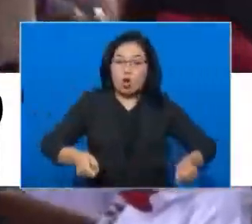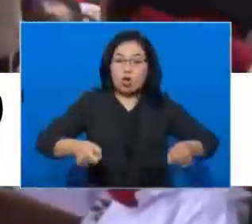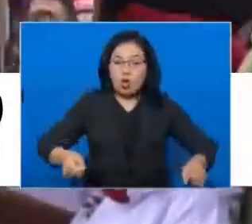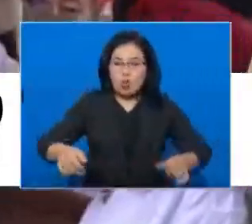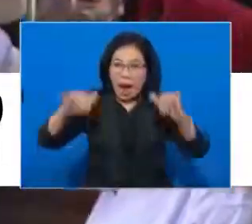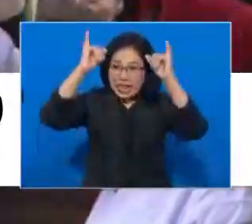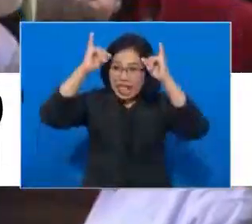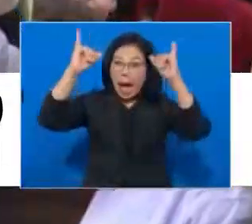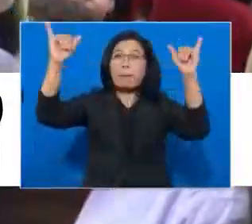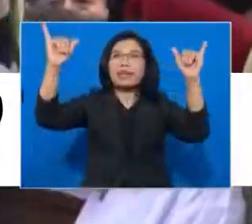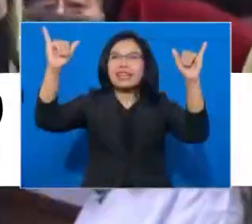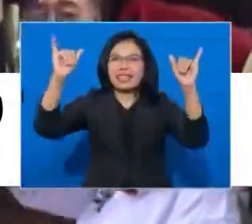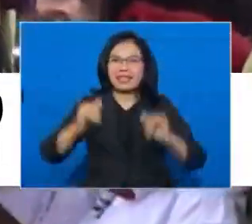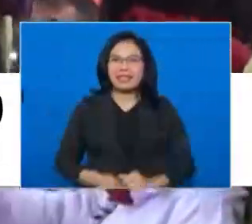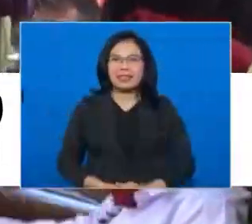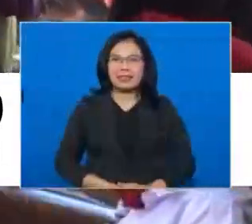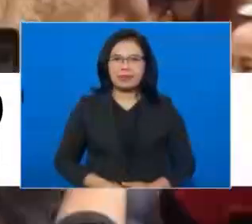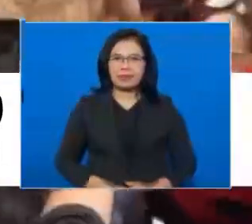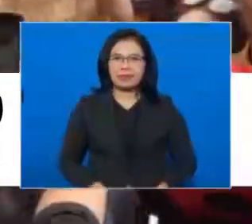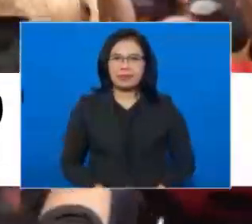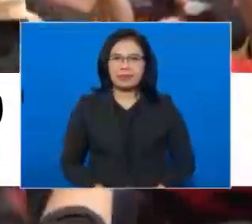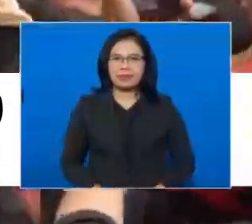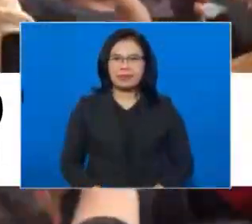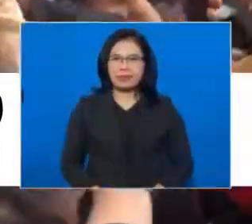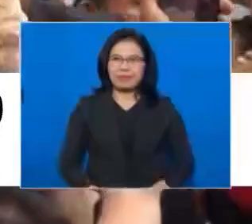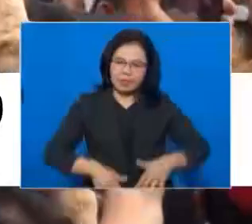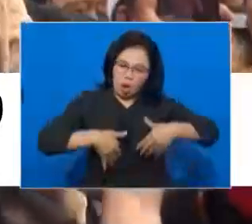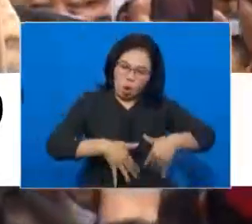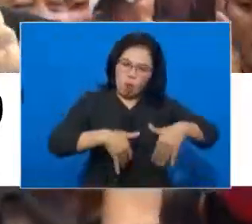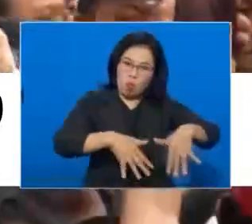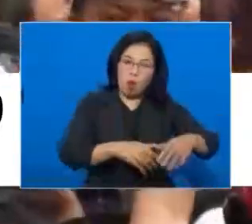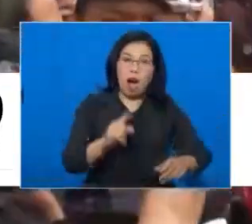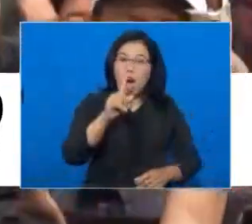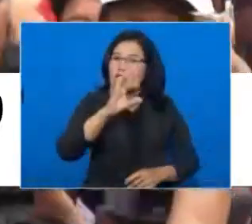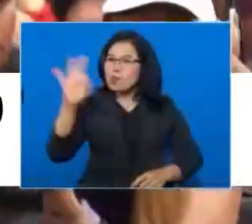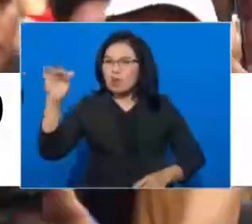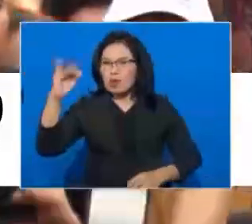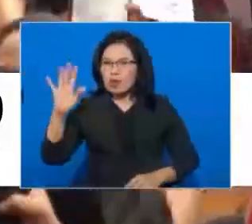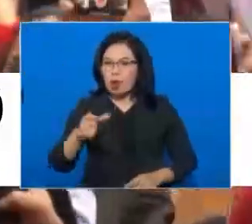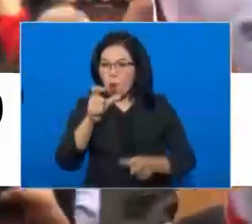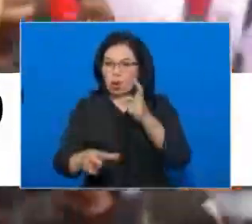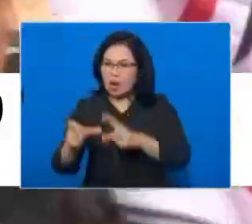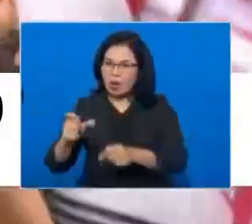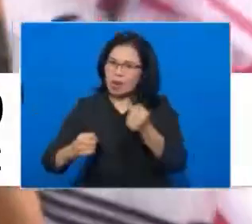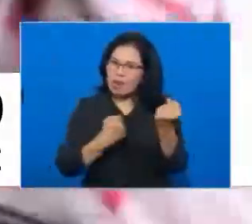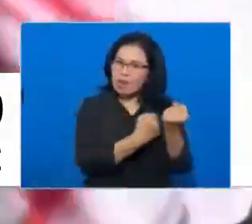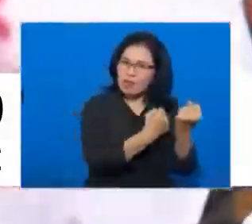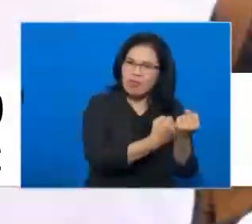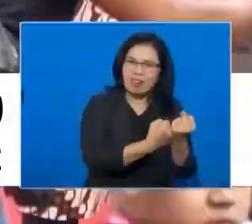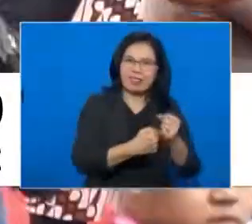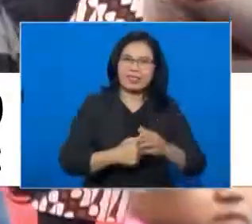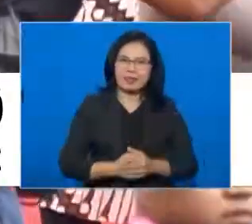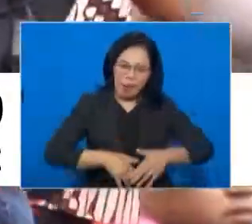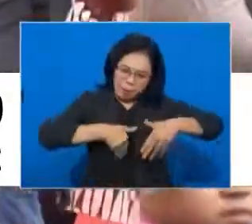MD bersama istri Zaizatun Nihayati dan diiringi oleh ribuan pendukung. Ribuan pendukung saat melakukan